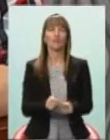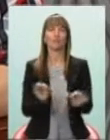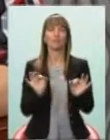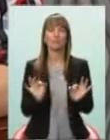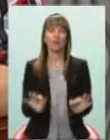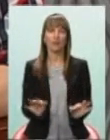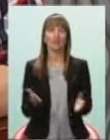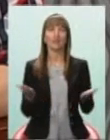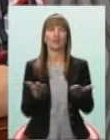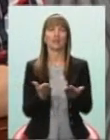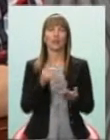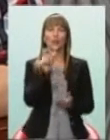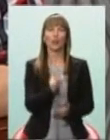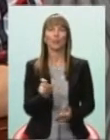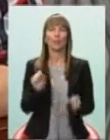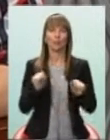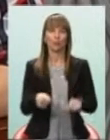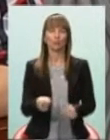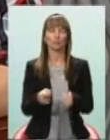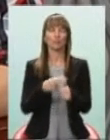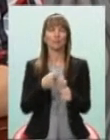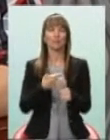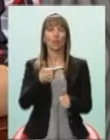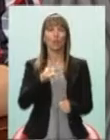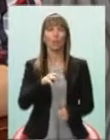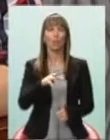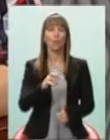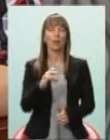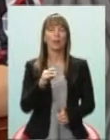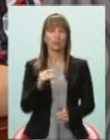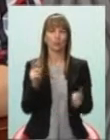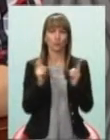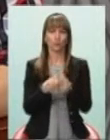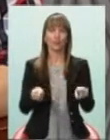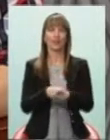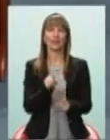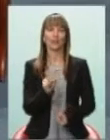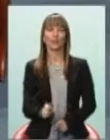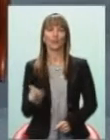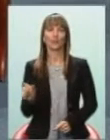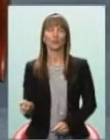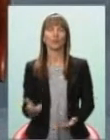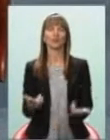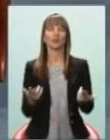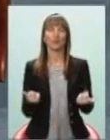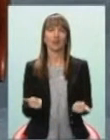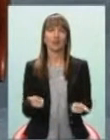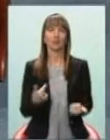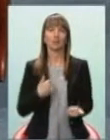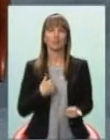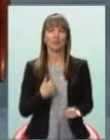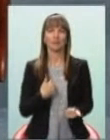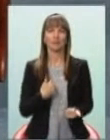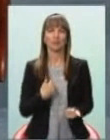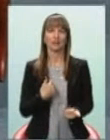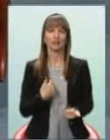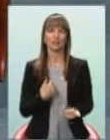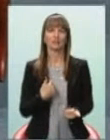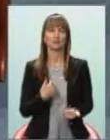правильно. А яких ми людей можемо назвати гуманними ще? Чи зустрічаються тобі такі люди? Так, мені